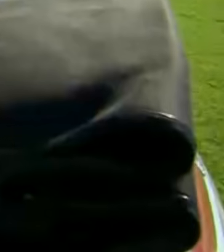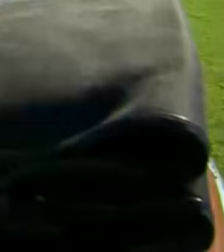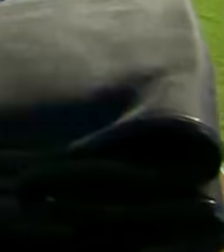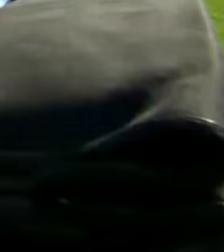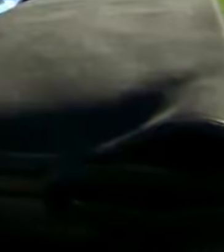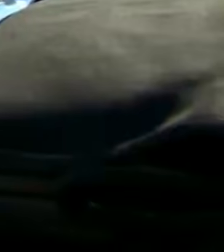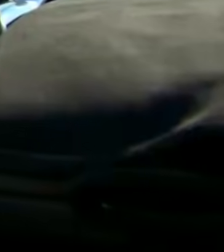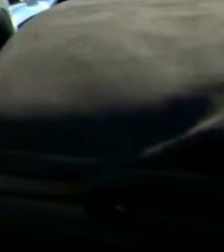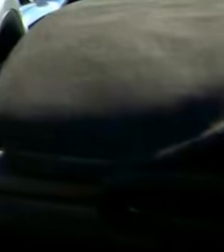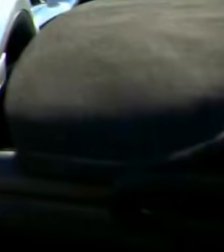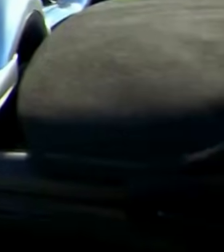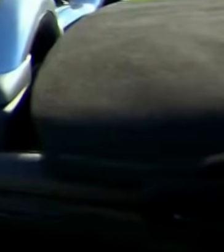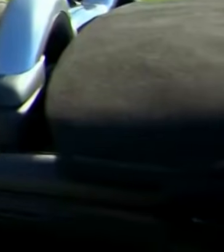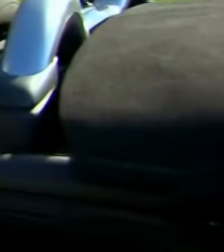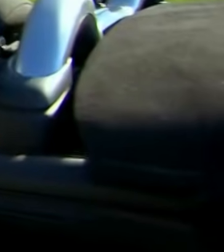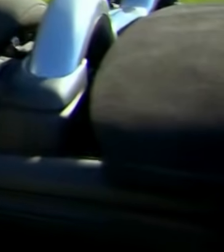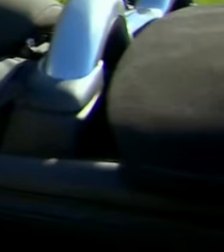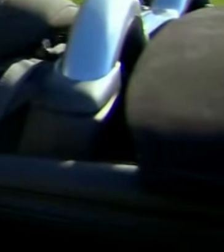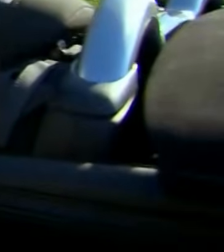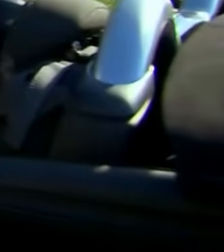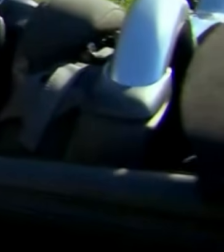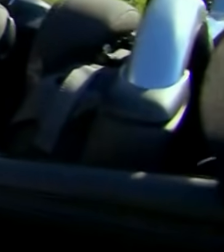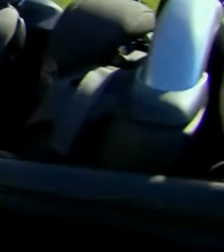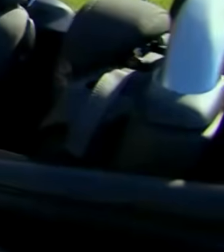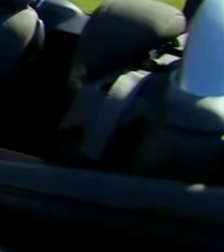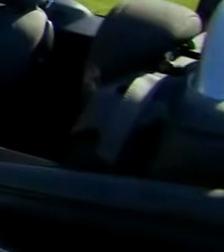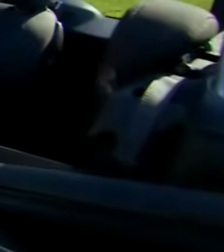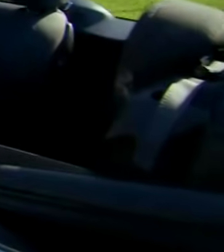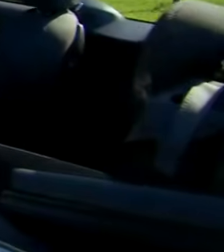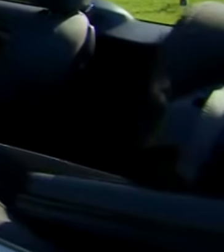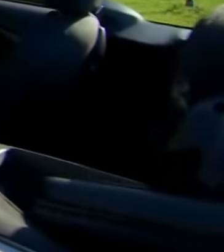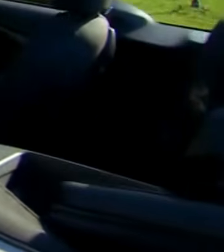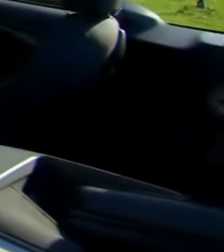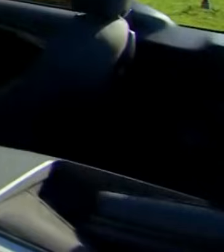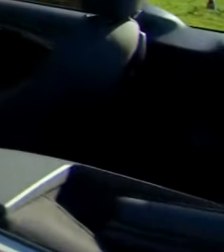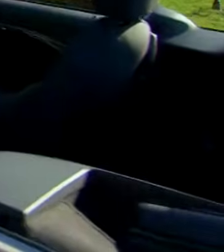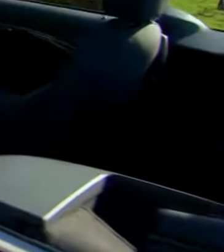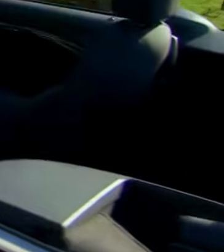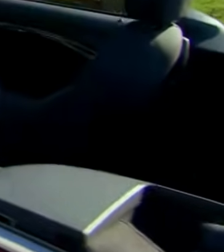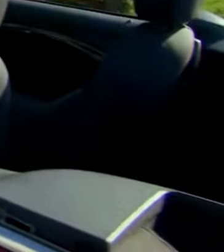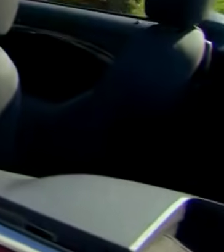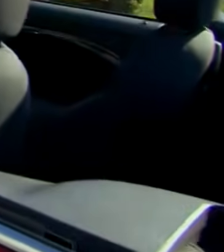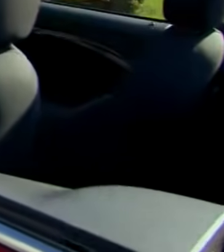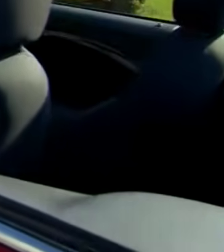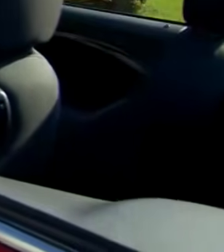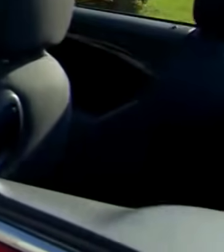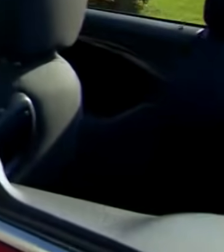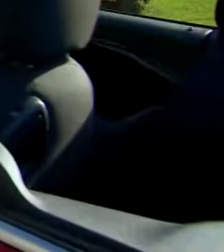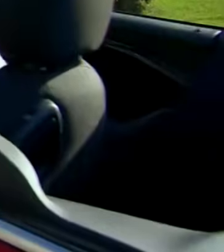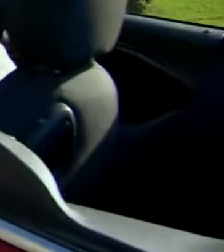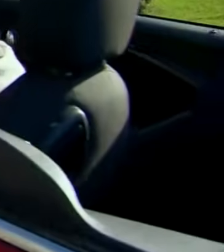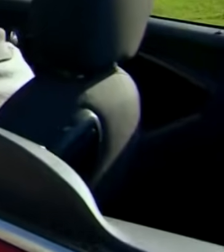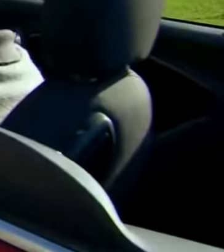Şükrü direksiyonu sıkıca kavramış, öylece oturuyor. Hava açık, güneşli. Bahçedeki ağaçlar baharın geldiğini müjdeler gibi